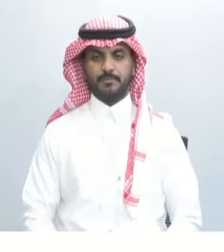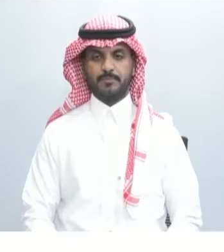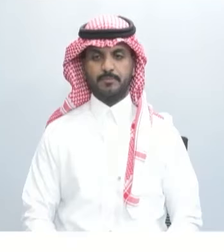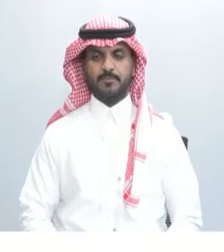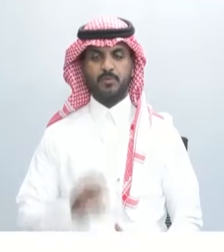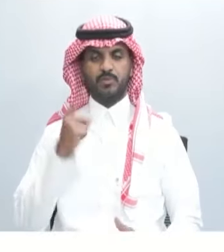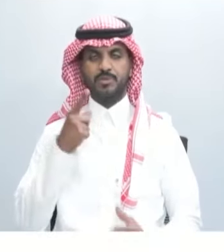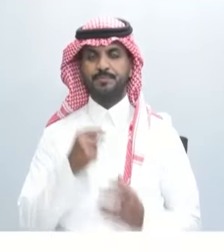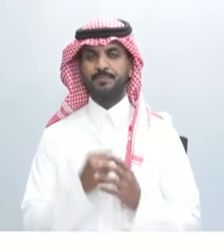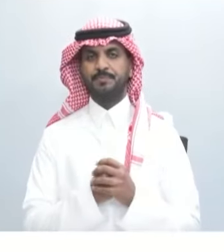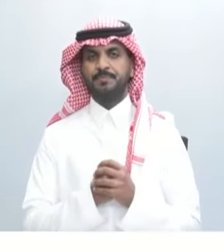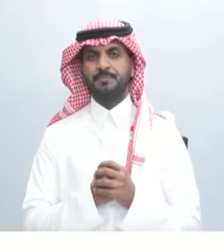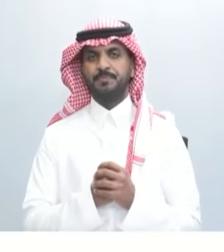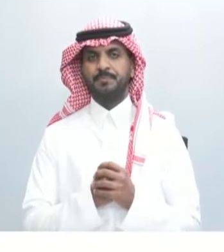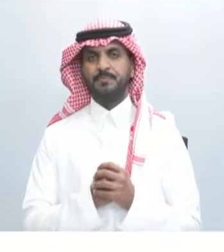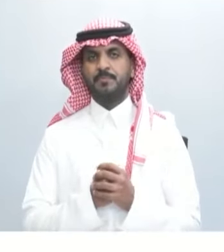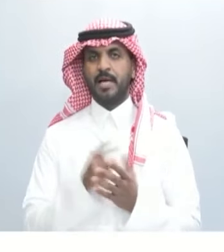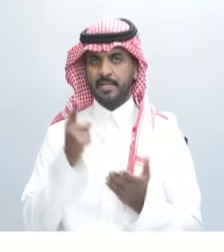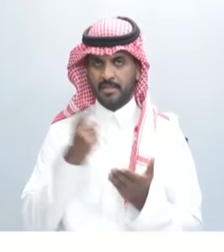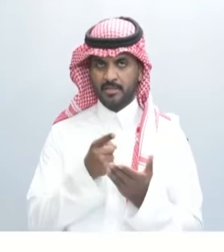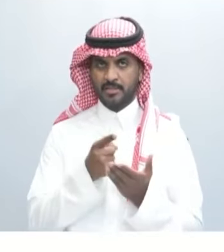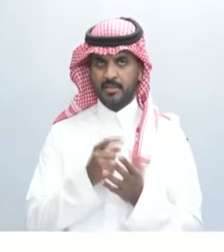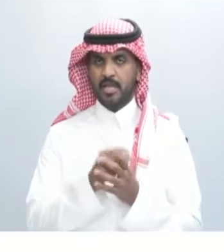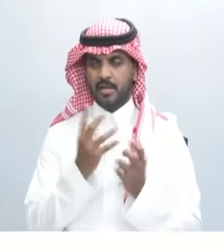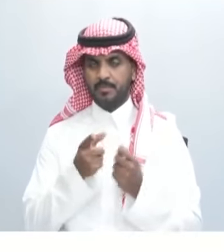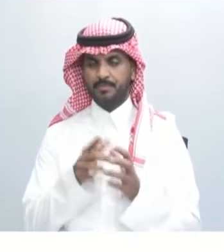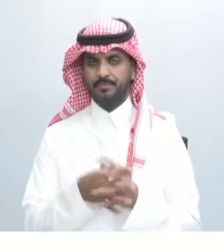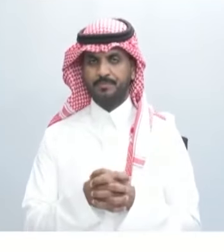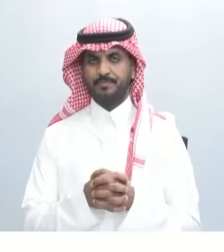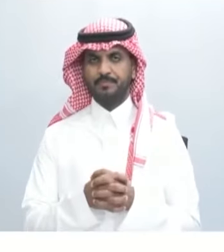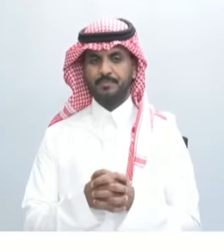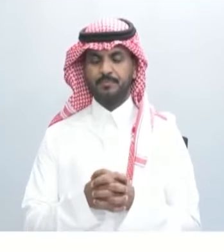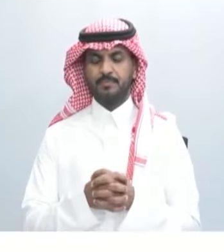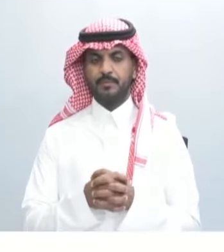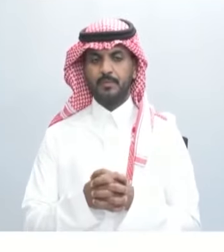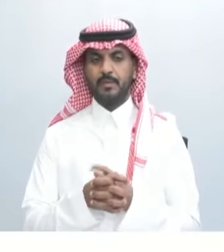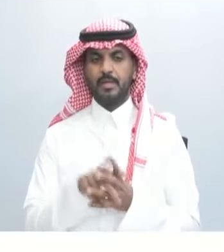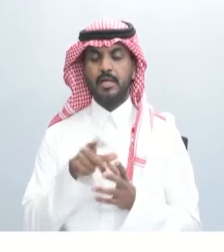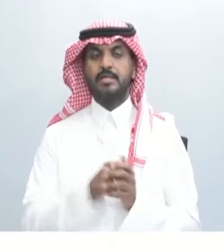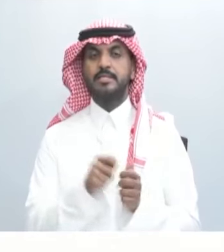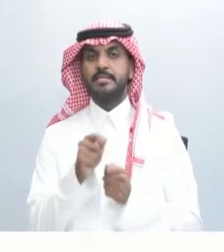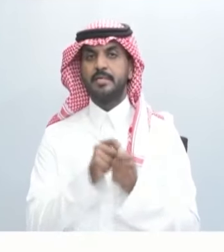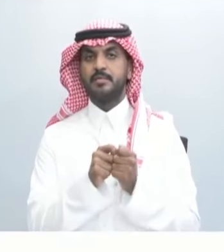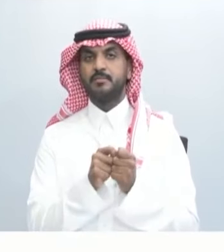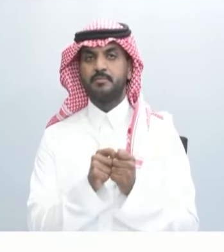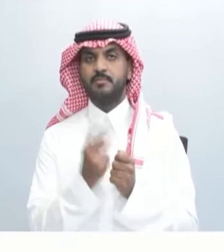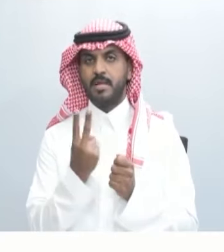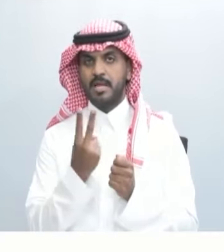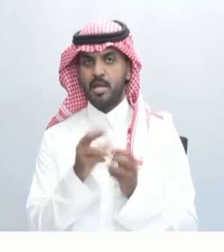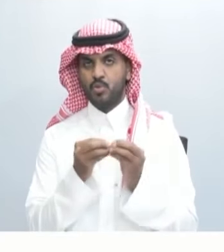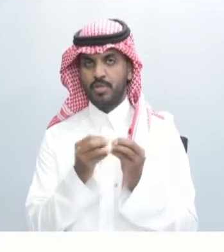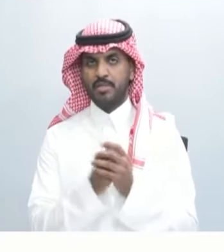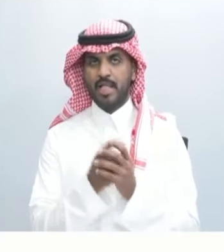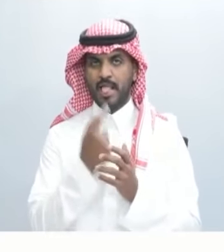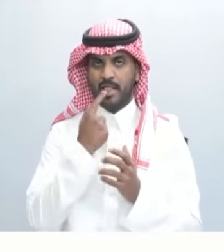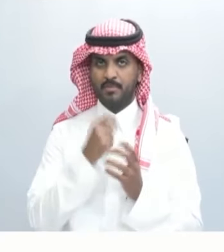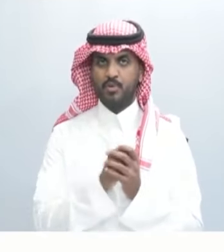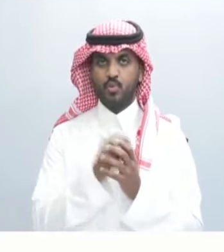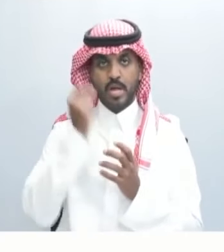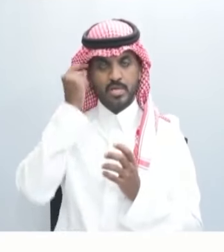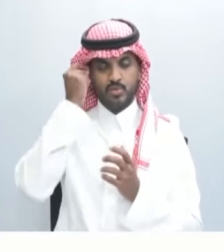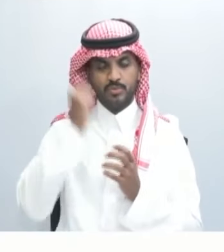هاي مبدعين حددتوها بارك الله فيكم اذا ابنائي وبناتي الان ساستخدم لونين اللون الاحمر والاسود